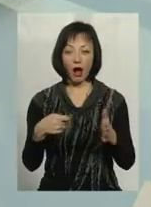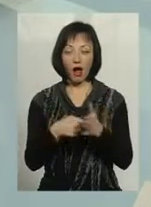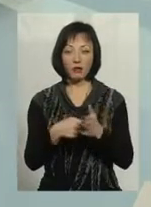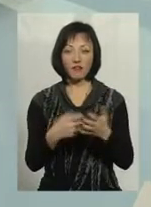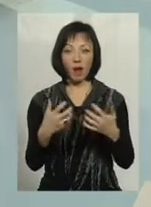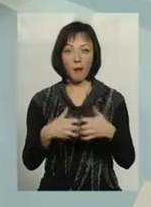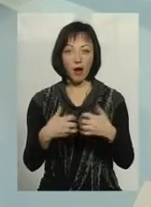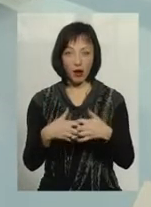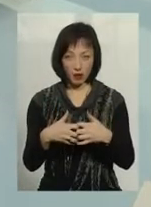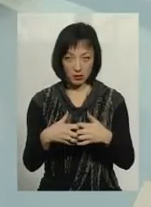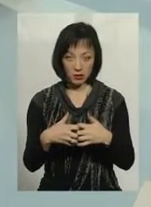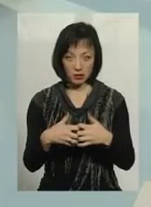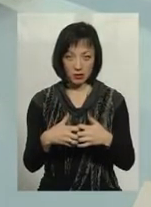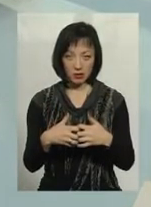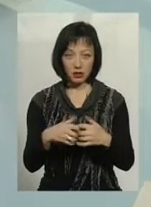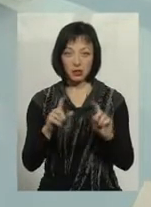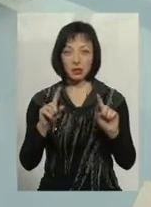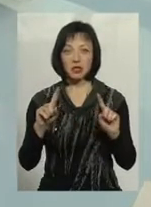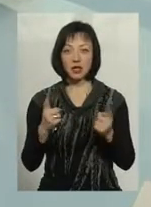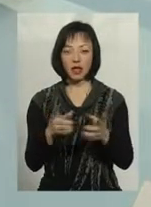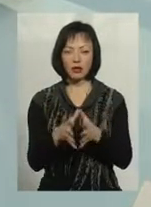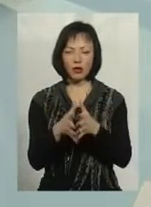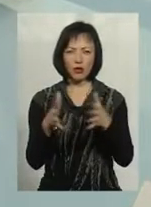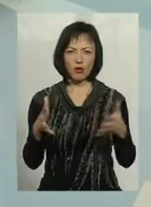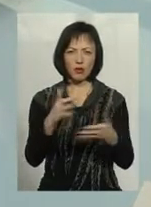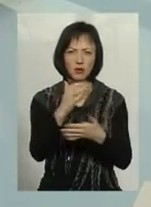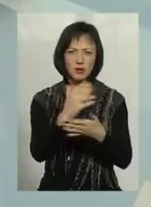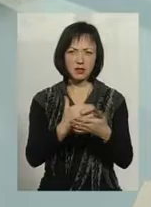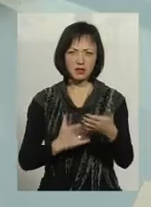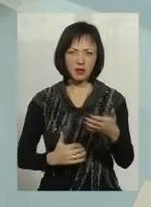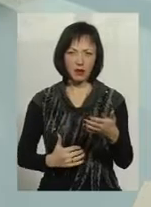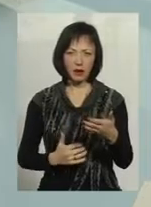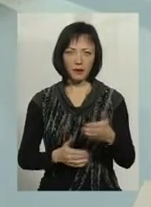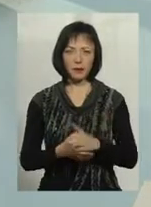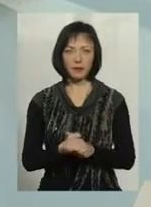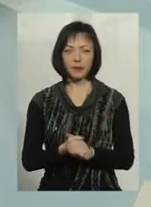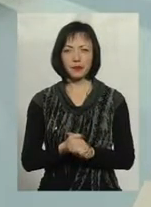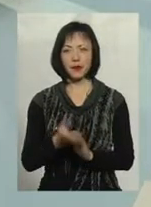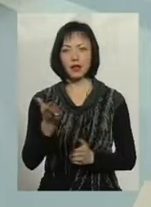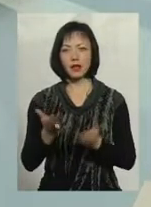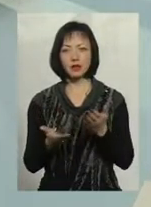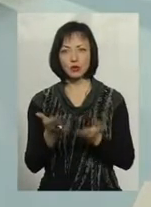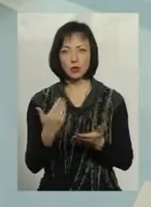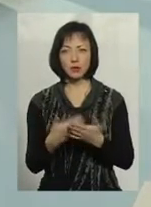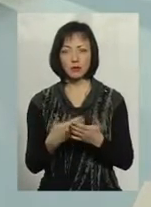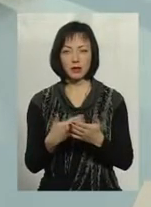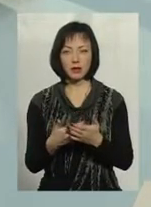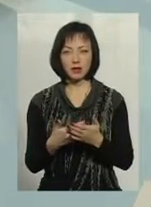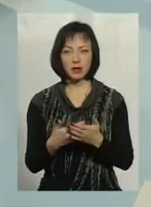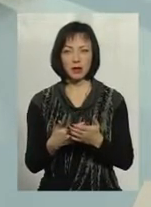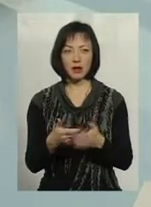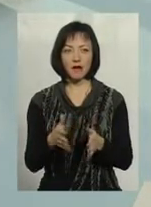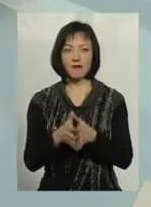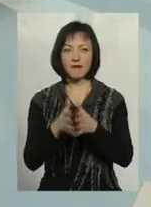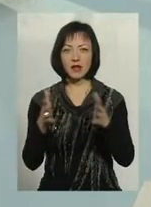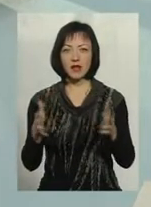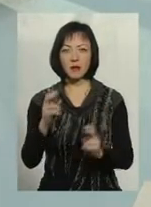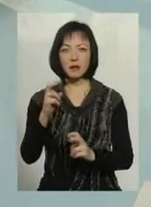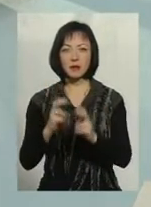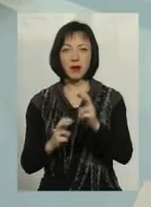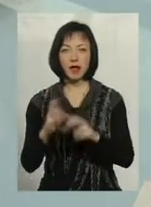виникає питання, як ви бачите, сьогодні появилися, є декларації для чиновників вищого рангу, значить, очевидно, це буде скоро